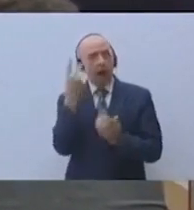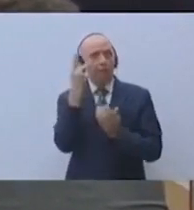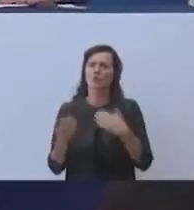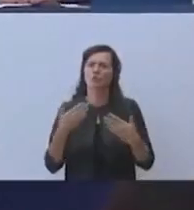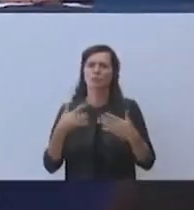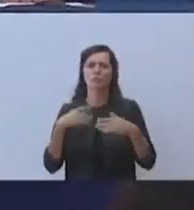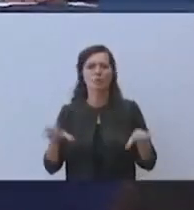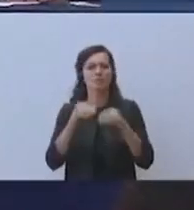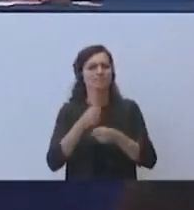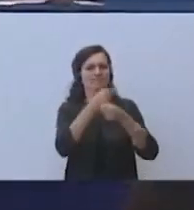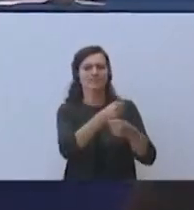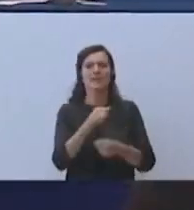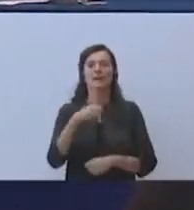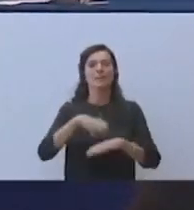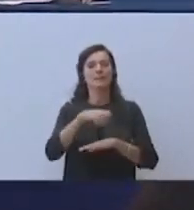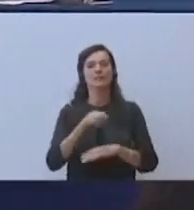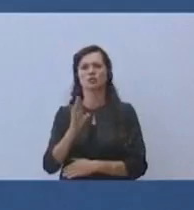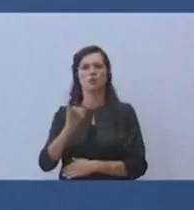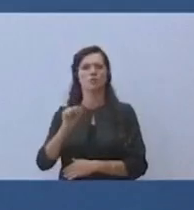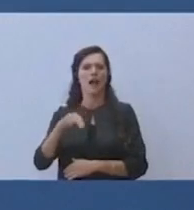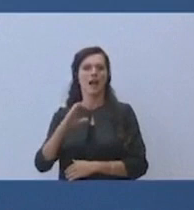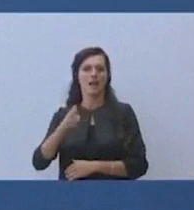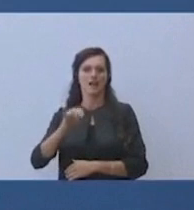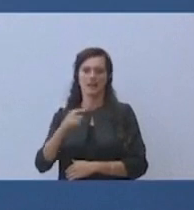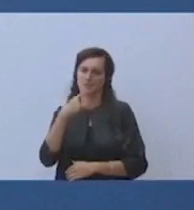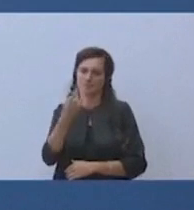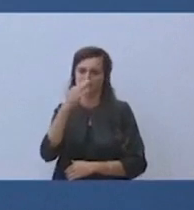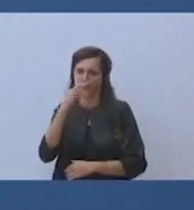éven belül átesettek és a friss negatív tesztet produkálók kapják.